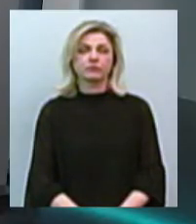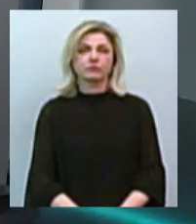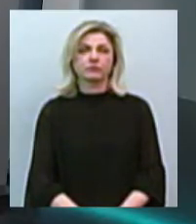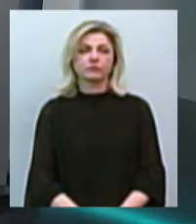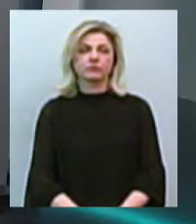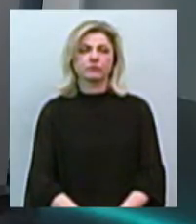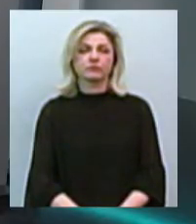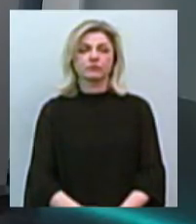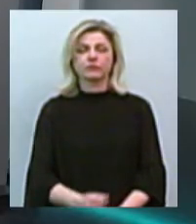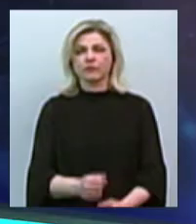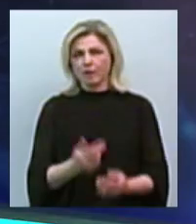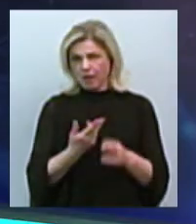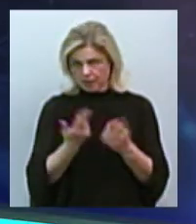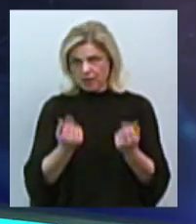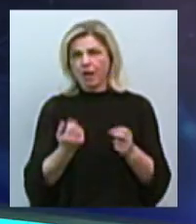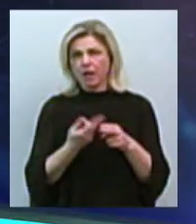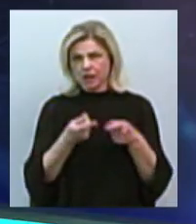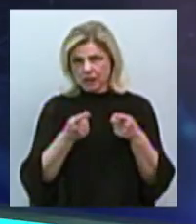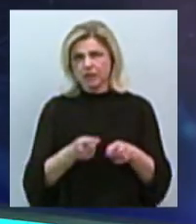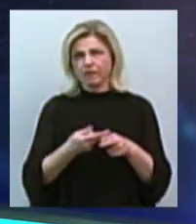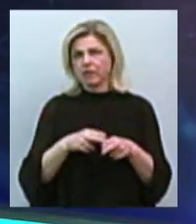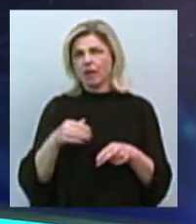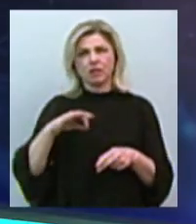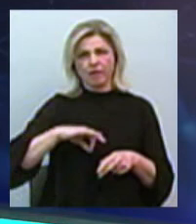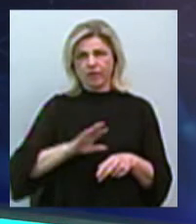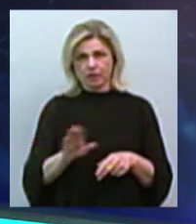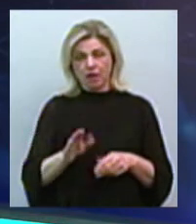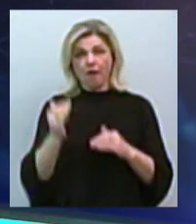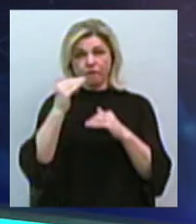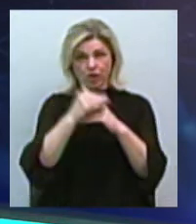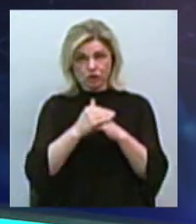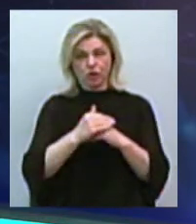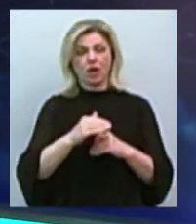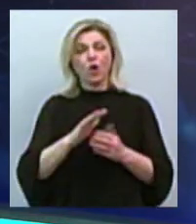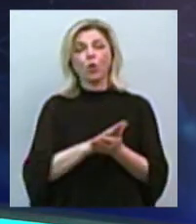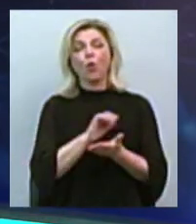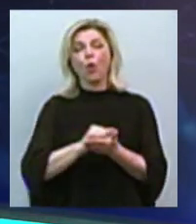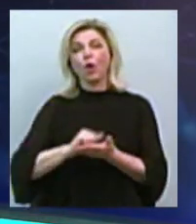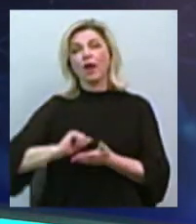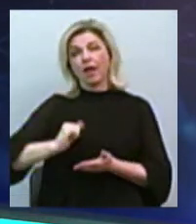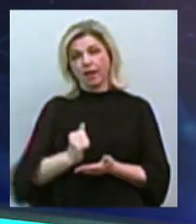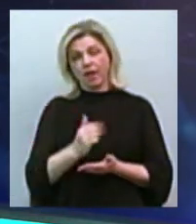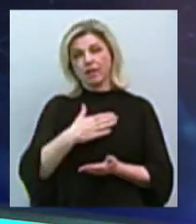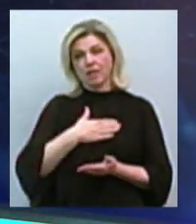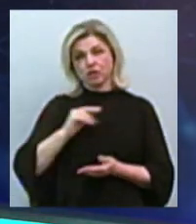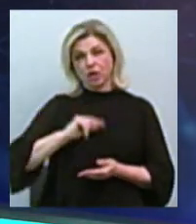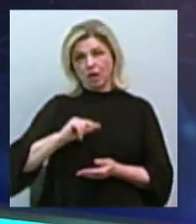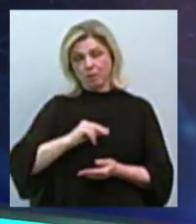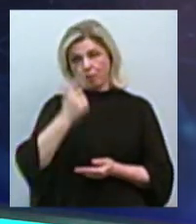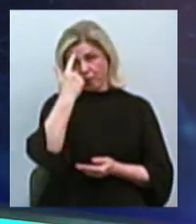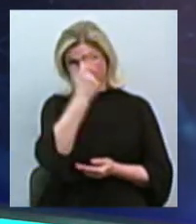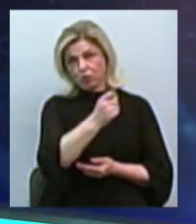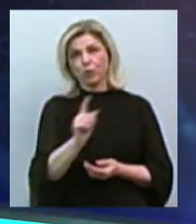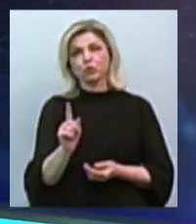Ну, схоже, що дійсно це не рентабельно, тому що от вже під вечір колеги мої, в тому числі і наші працівники, повідомляли,